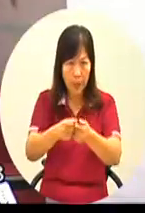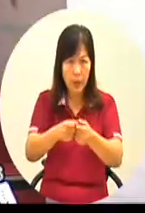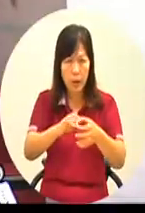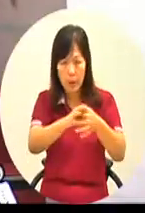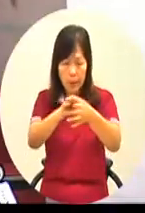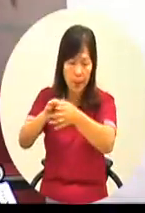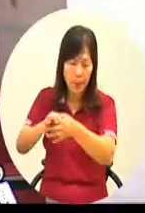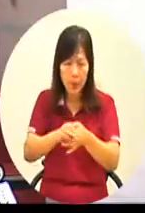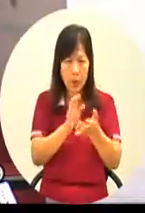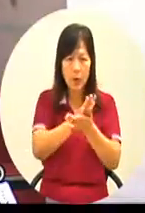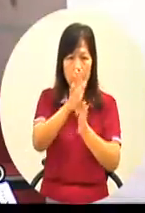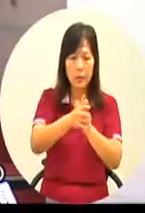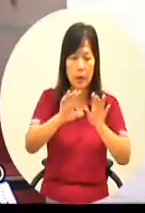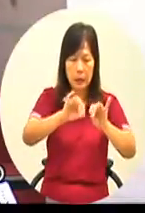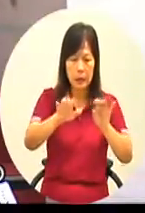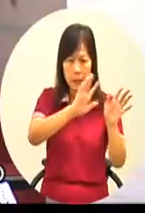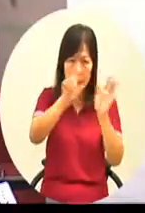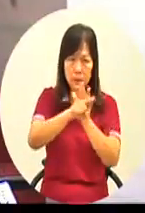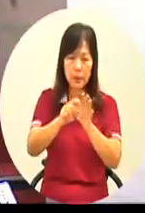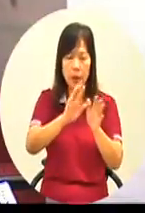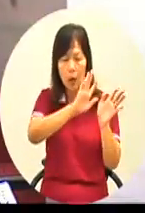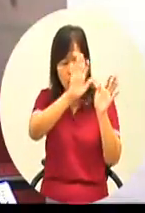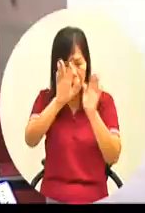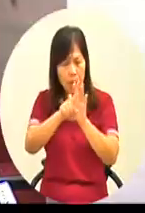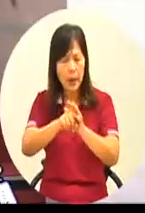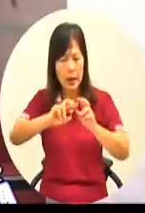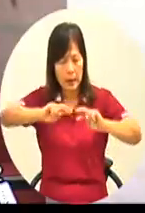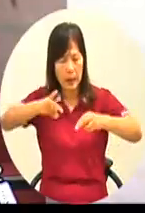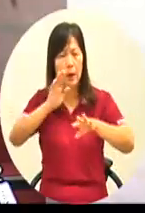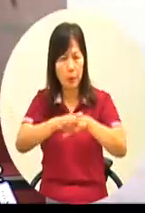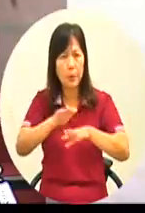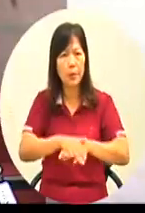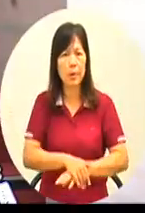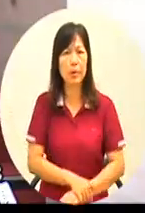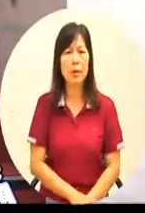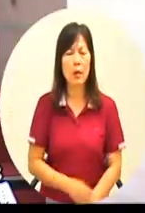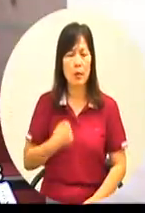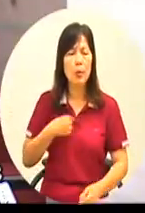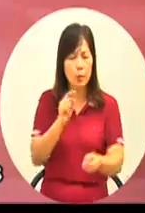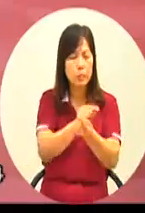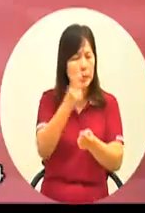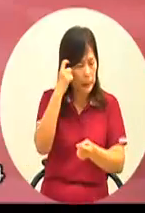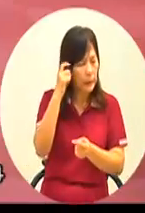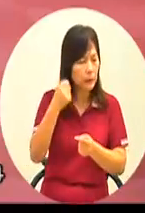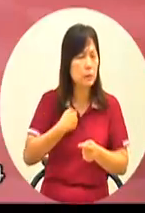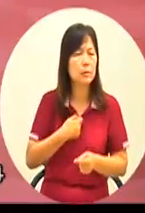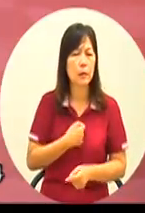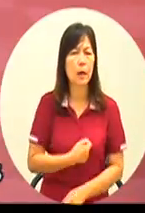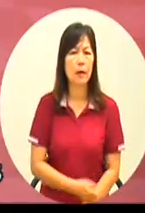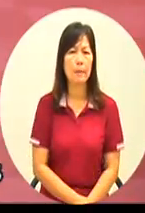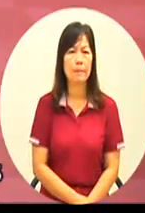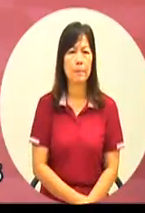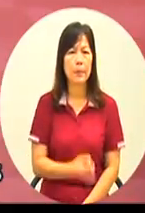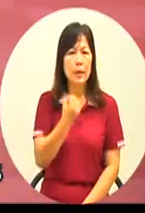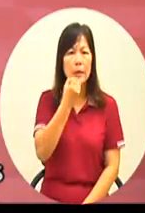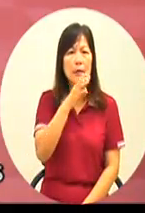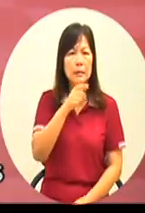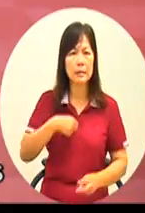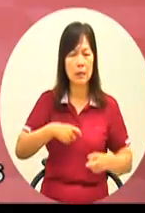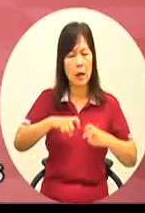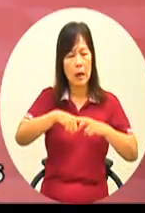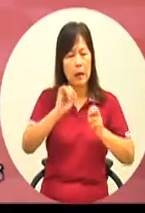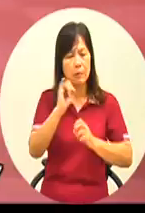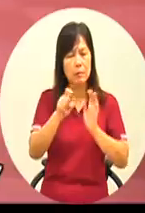貌会有大幅的改变，也会让我们的内围更好。 局长，我了解你的意思了，是，但是李桥路等不